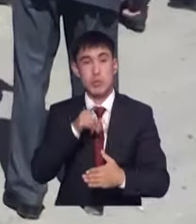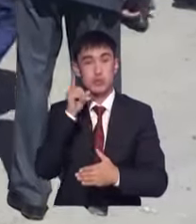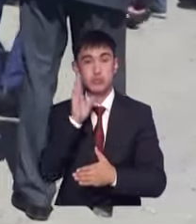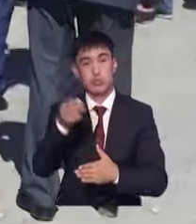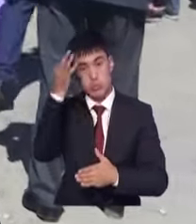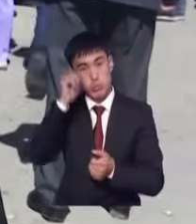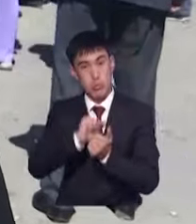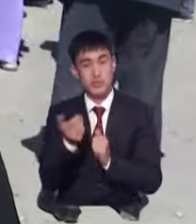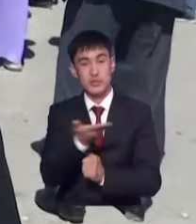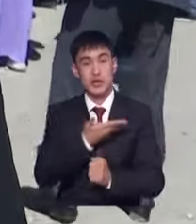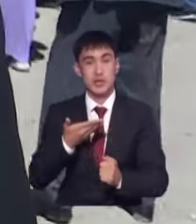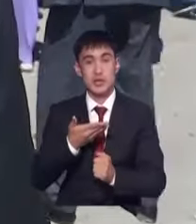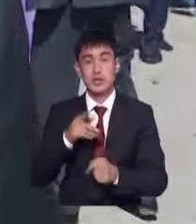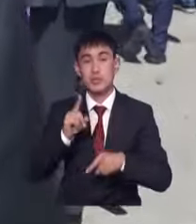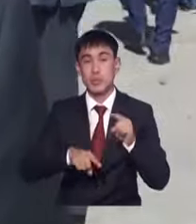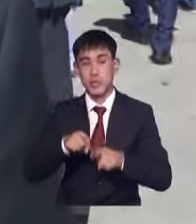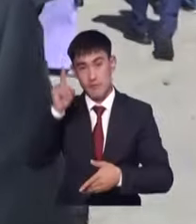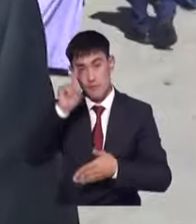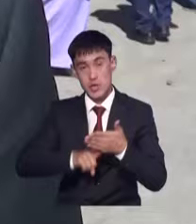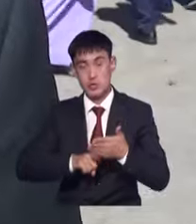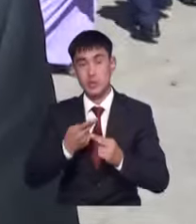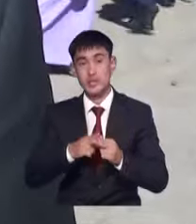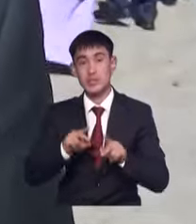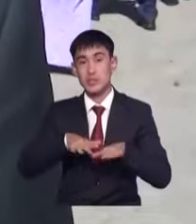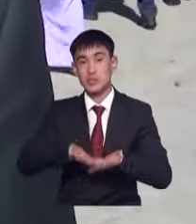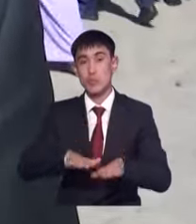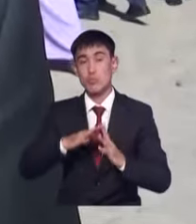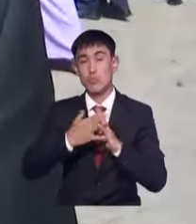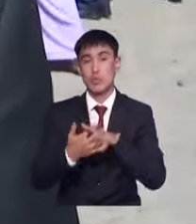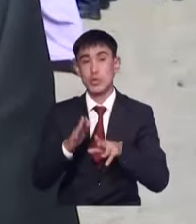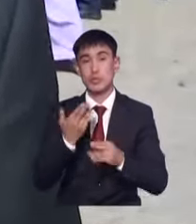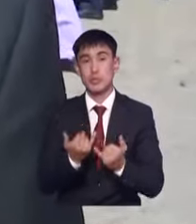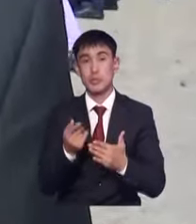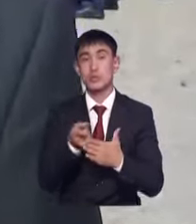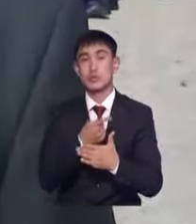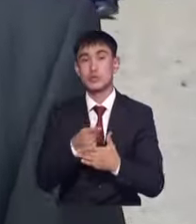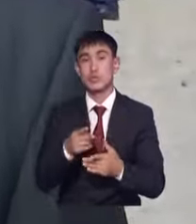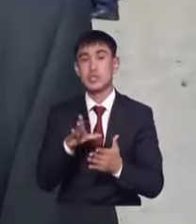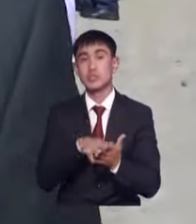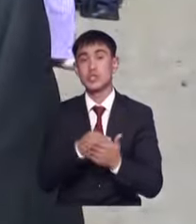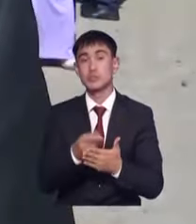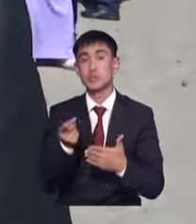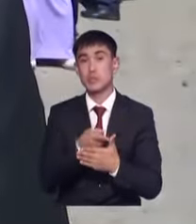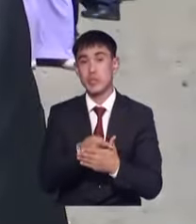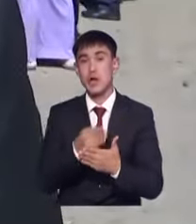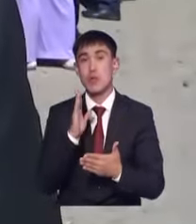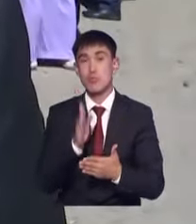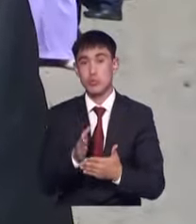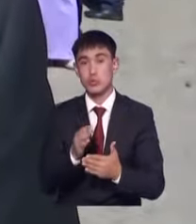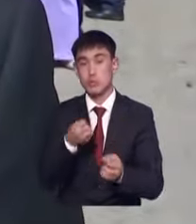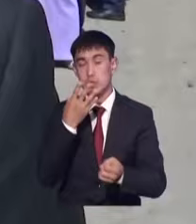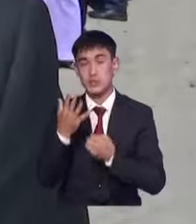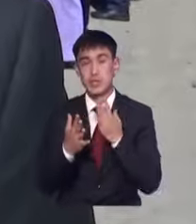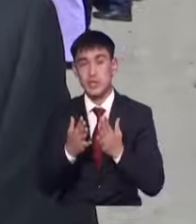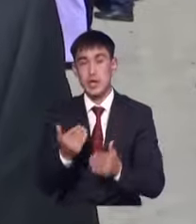будет помнить своих достойных предков. Верю, что эти населенные пункты, которые теперь носят такие значимые имена, отныне будут